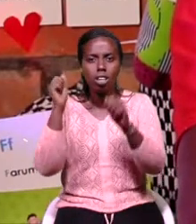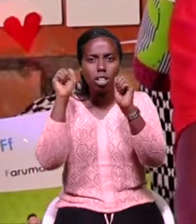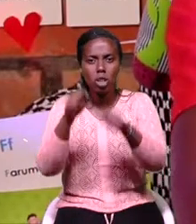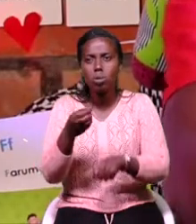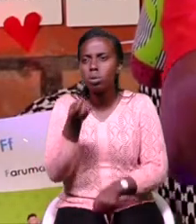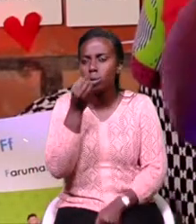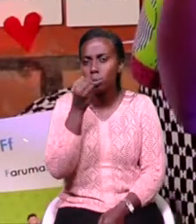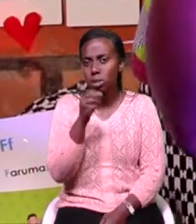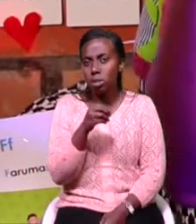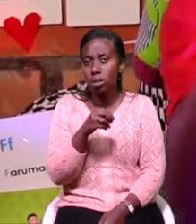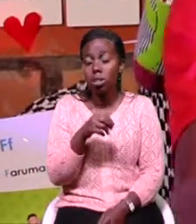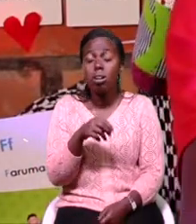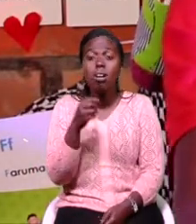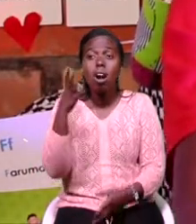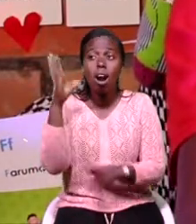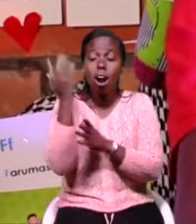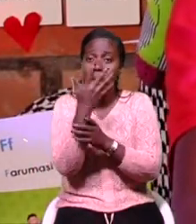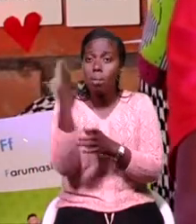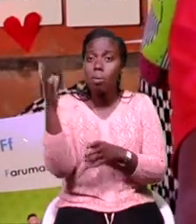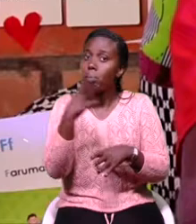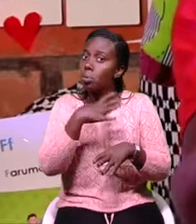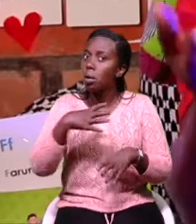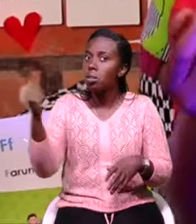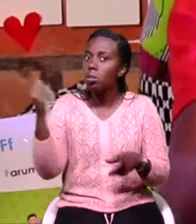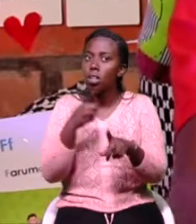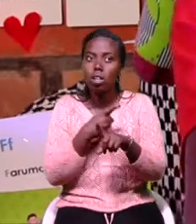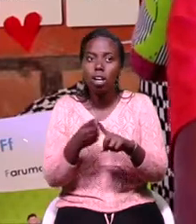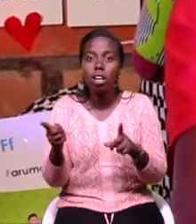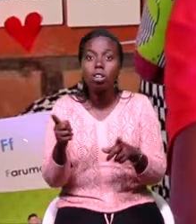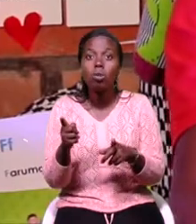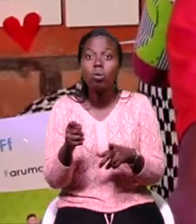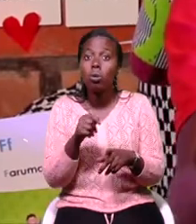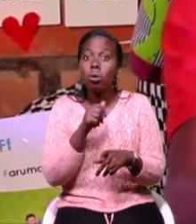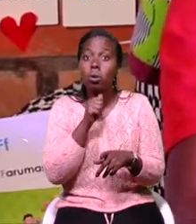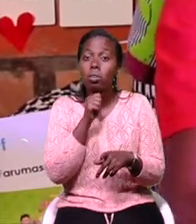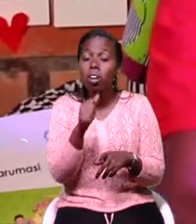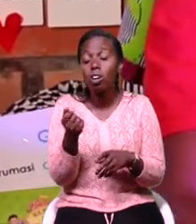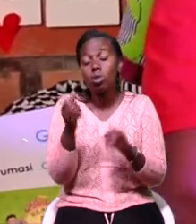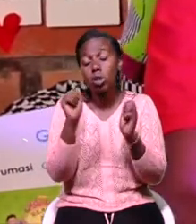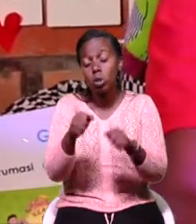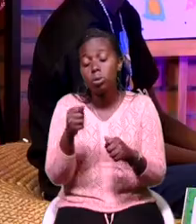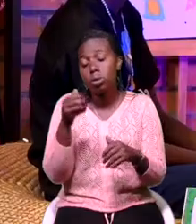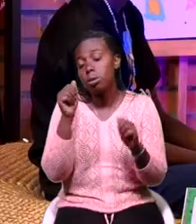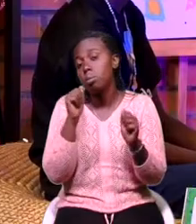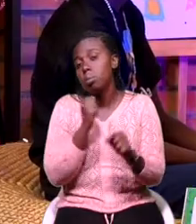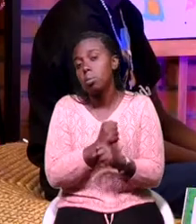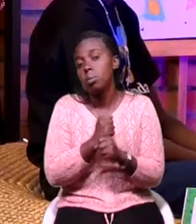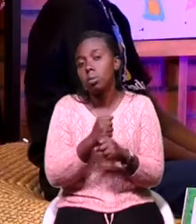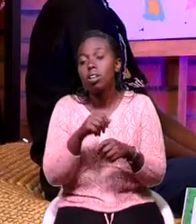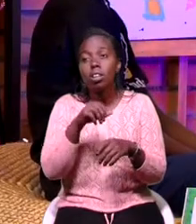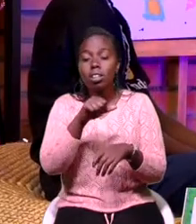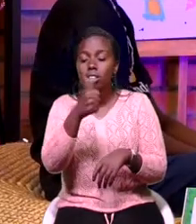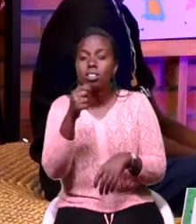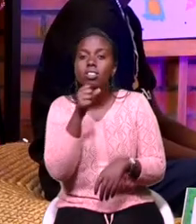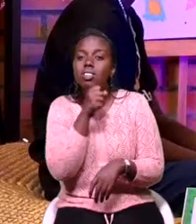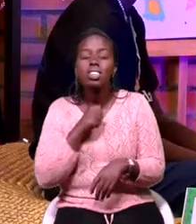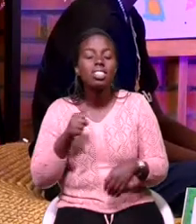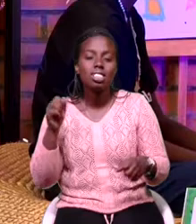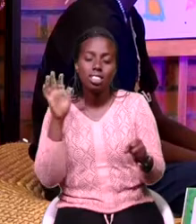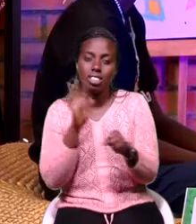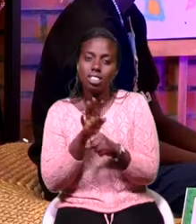ngeza aha amababi narayatwaye ariko nanone ntabwo nshobora kuyajyamo ikintu ndashaje cyane kuba